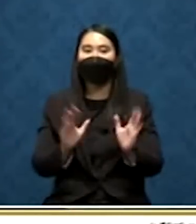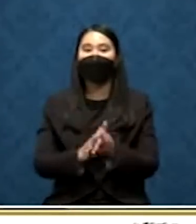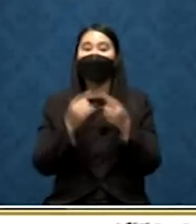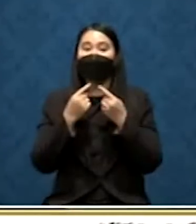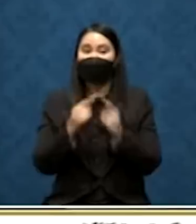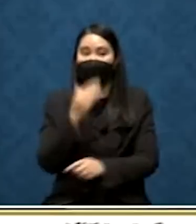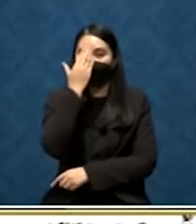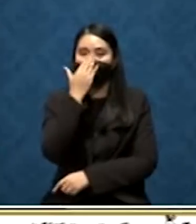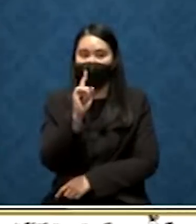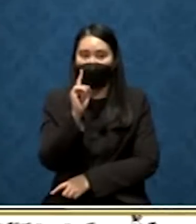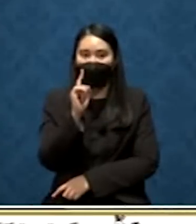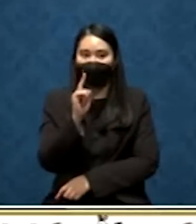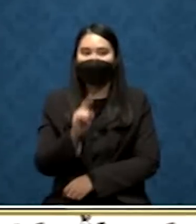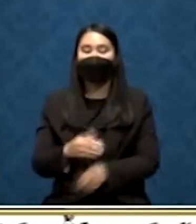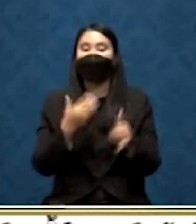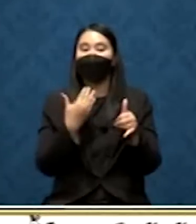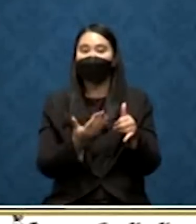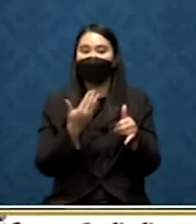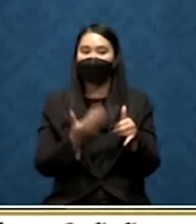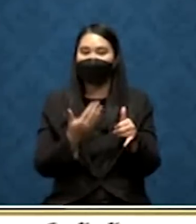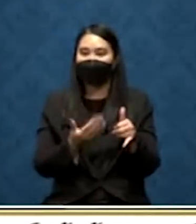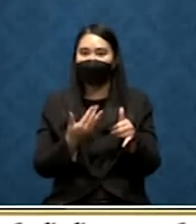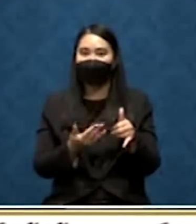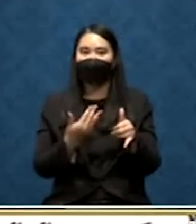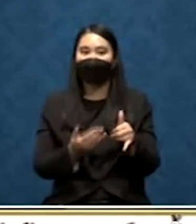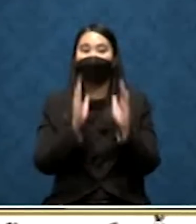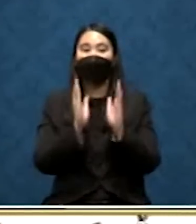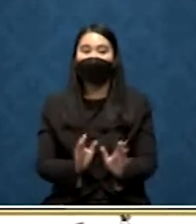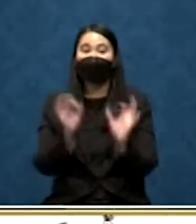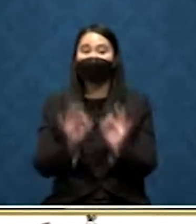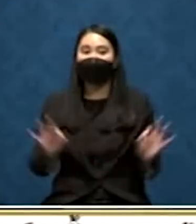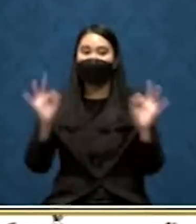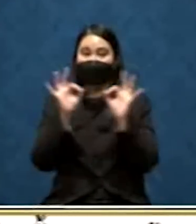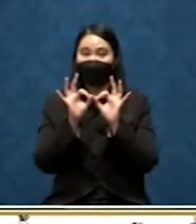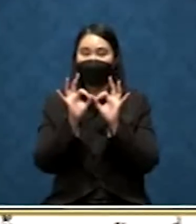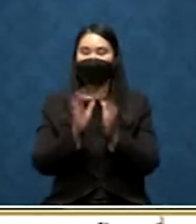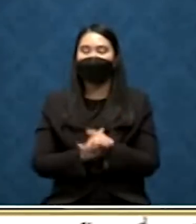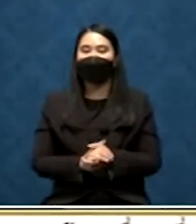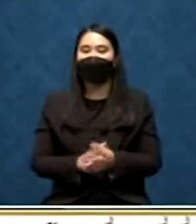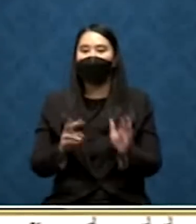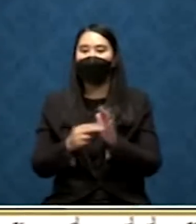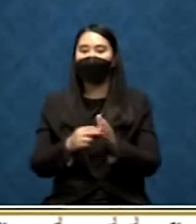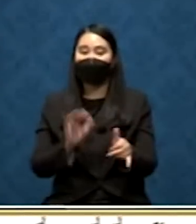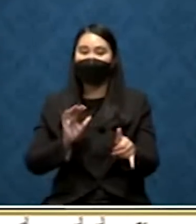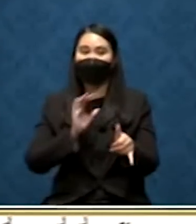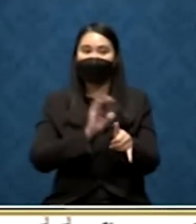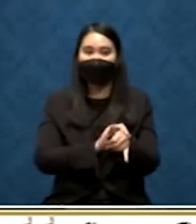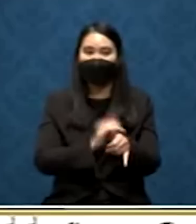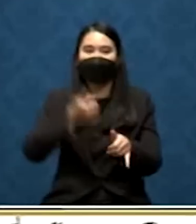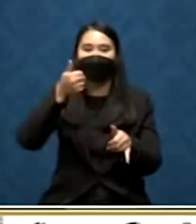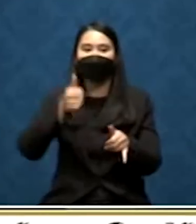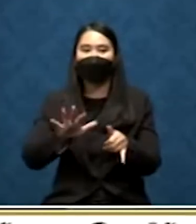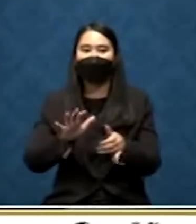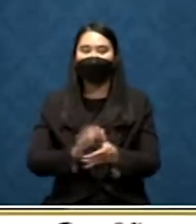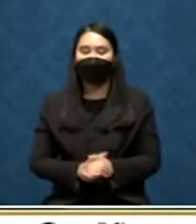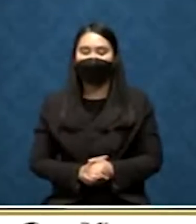่เป็นเพราะคนคนนี้เป็นบุคคลสำคัญจะไปจับเขาทันทีเลยไม่ได